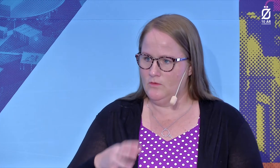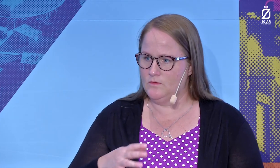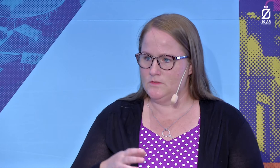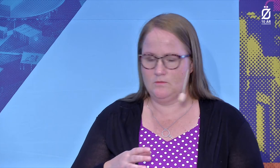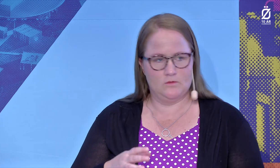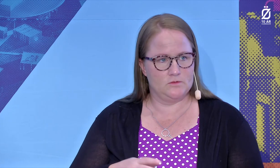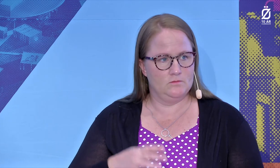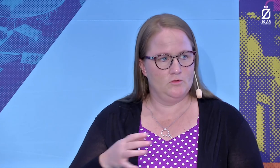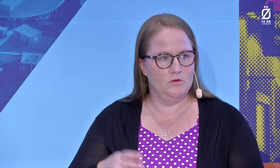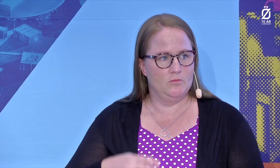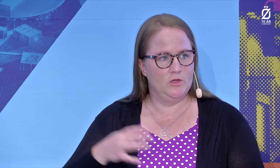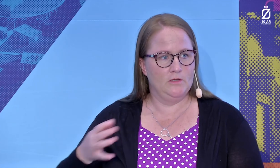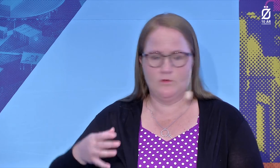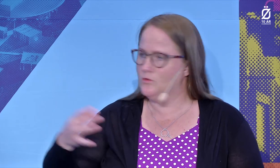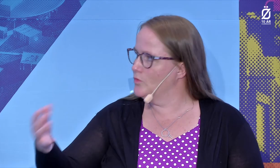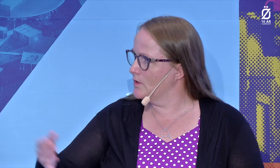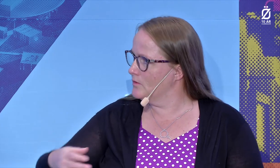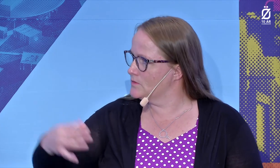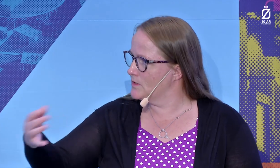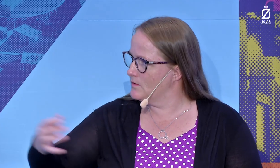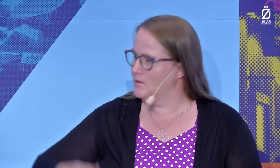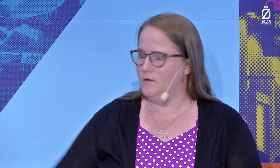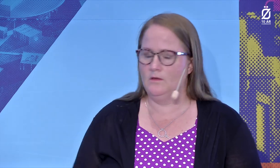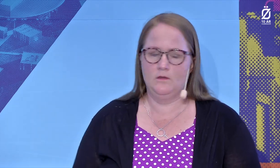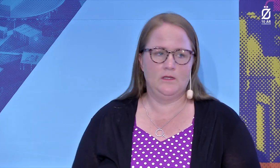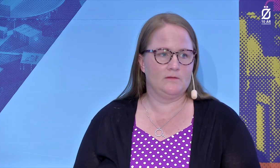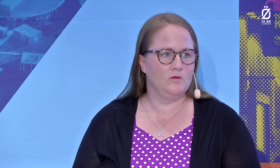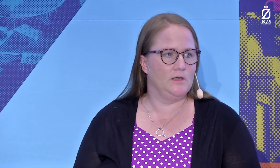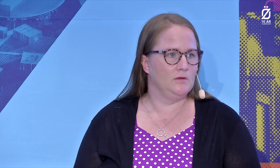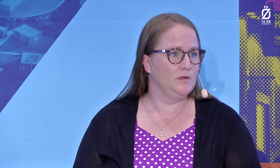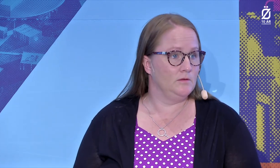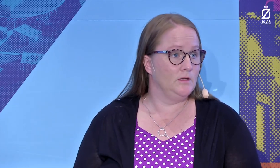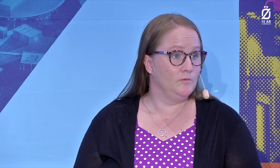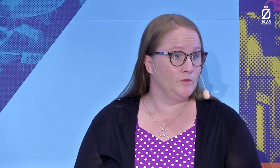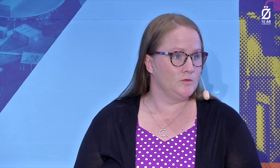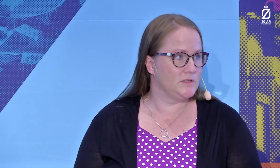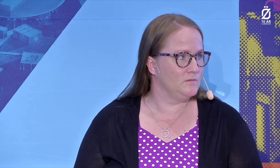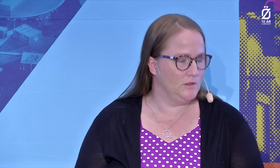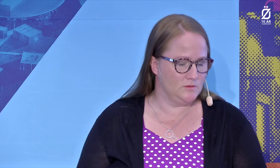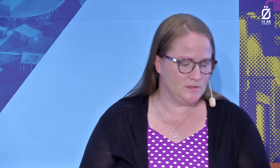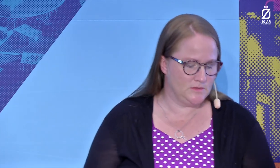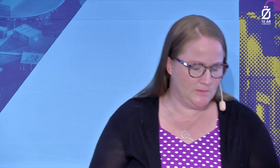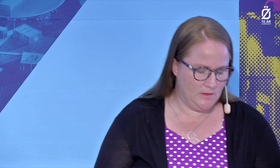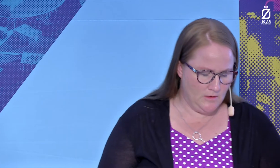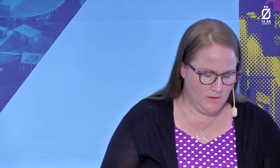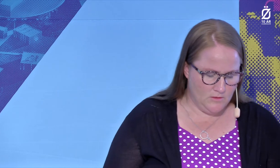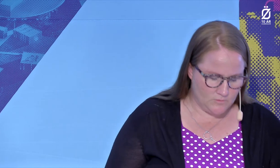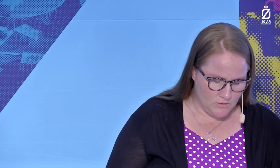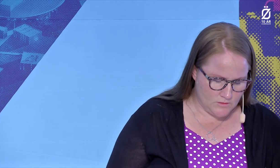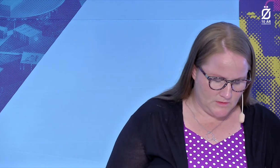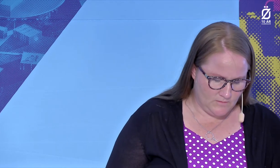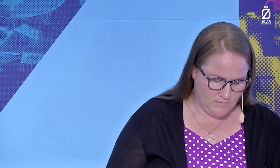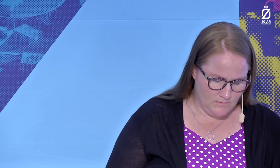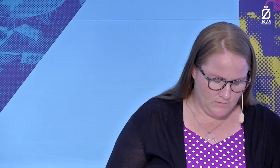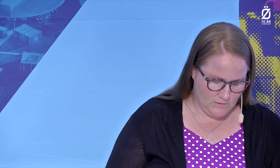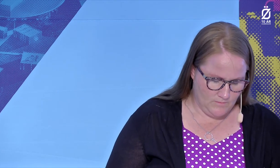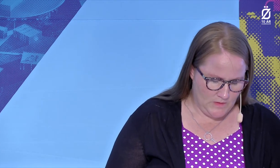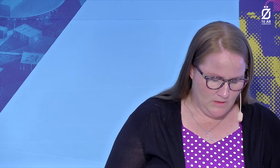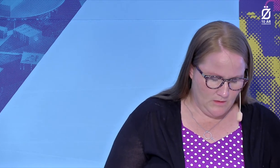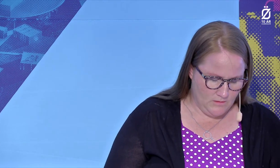vi ska rulla ut också och göra möjligt för kommunerna och sen delta i det. Och det är ju en förutsättning någonstans. Men jag tror också